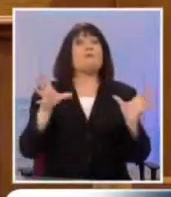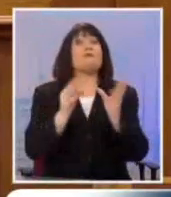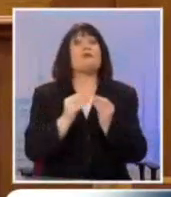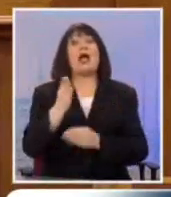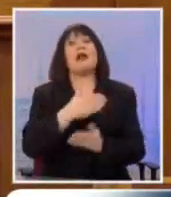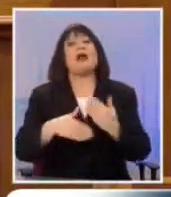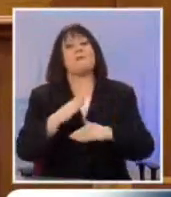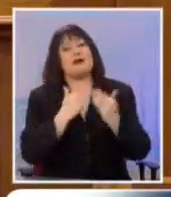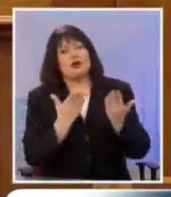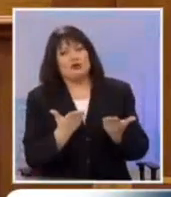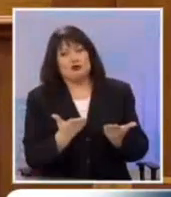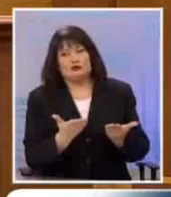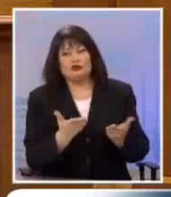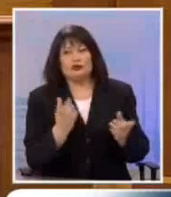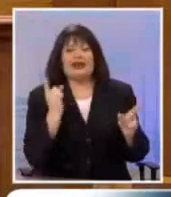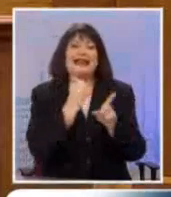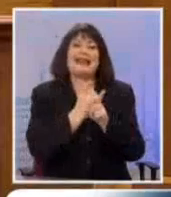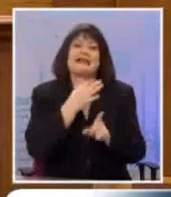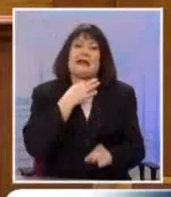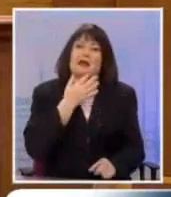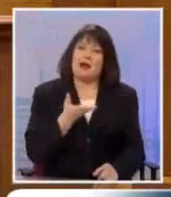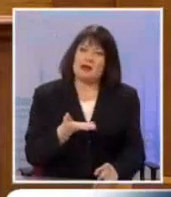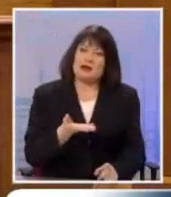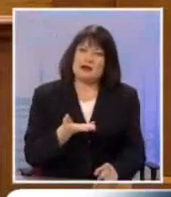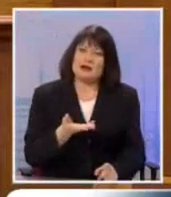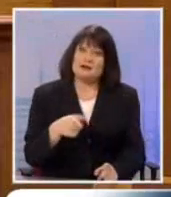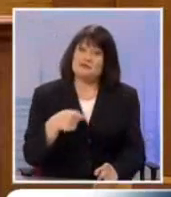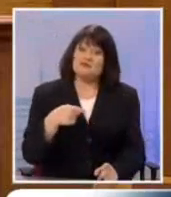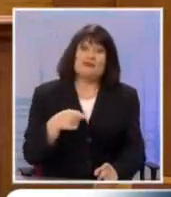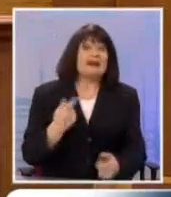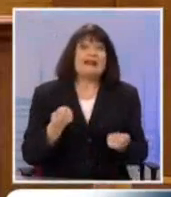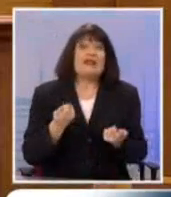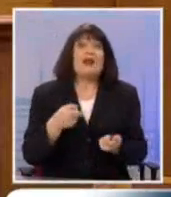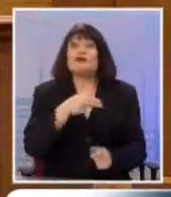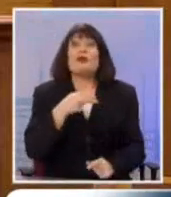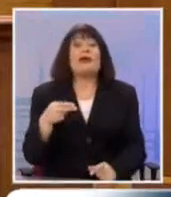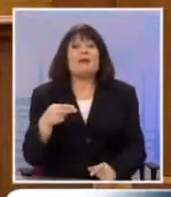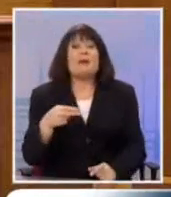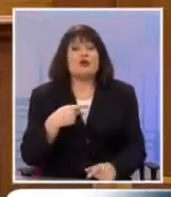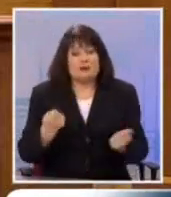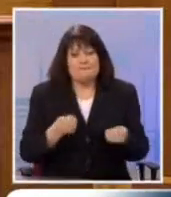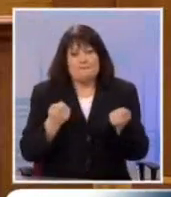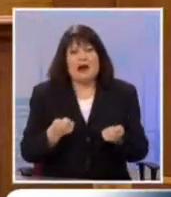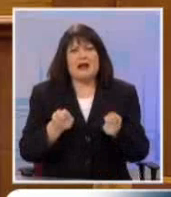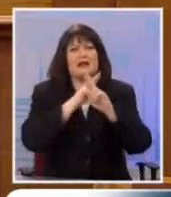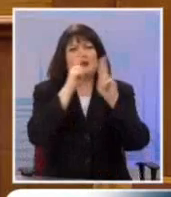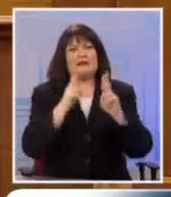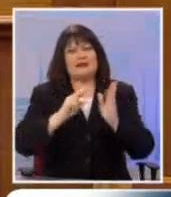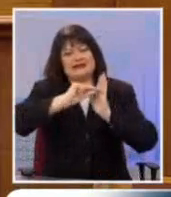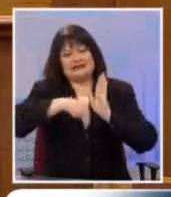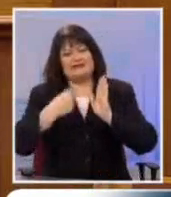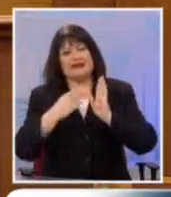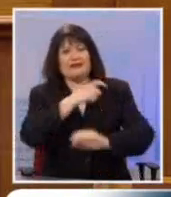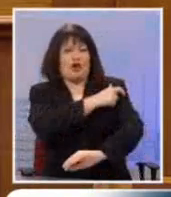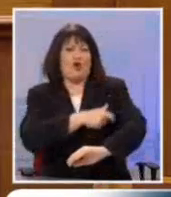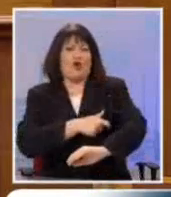τους ανθρώπους που έχουν ειδικές ανάγκες. Θα βάλουμε το θέμα ότι στην πράξη η Διεθνή Σύμβαση, το